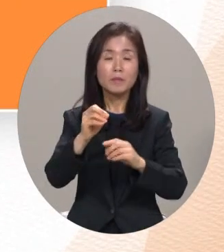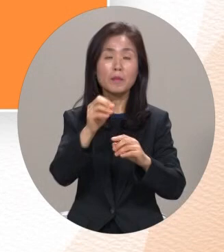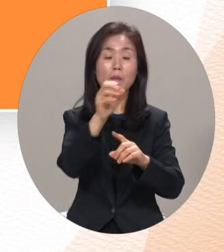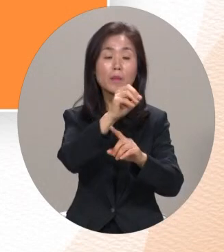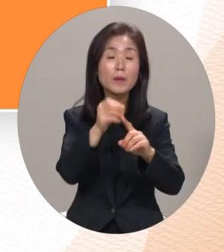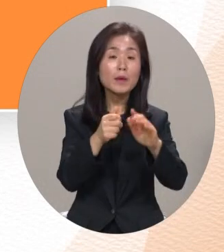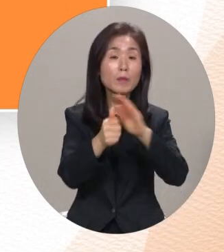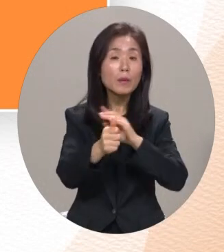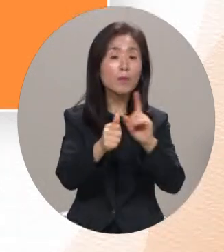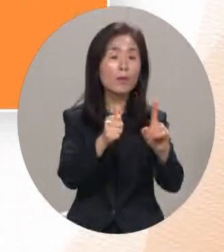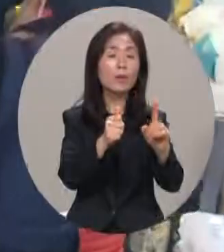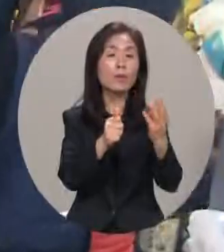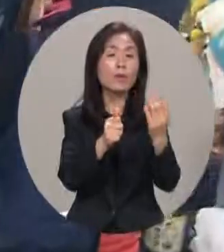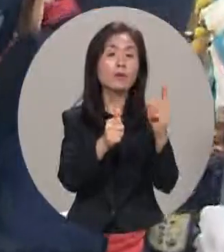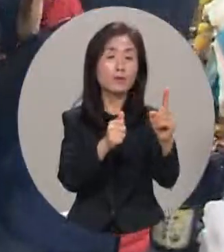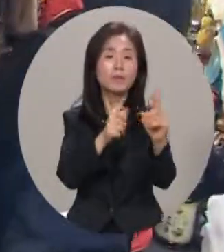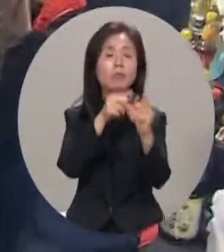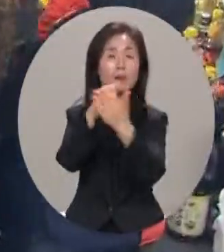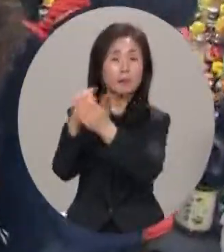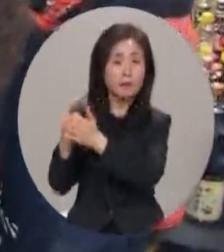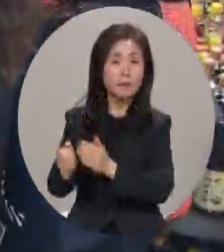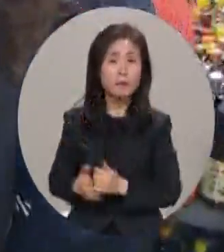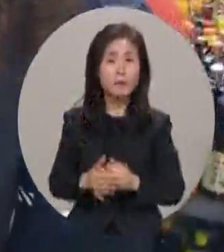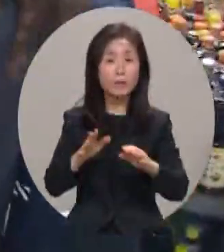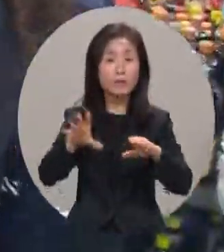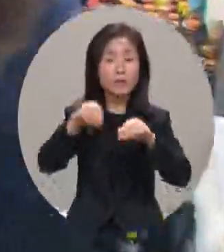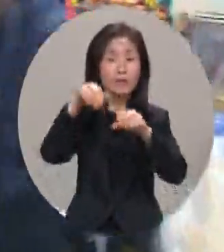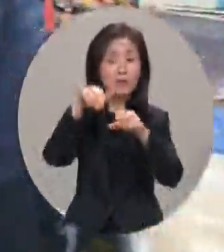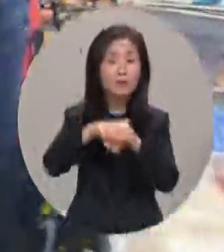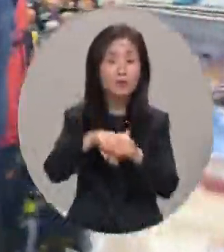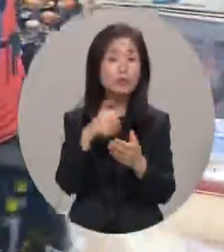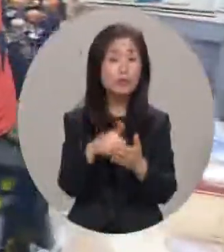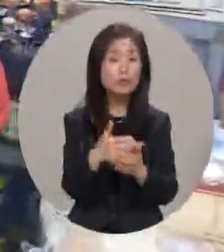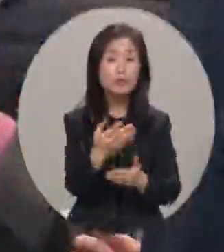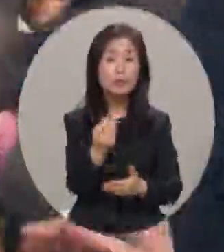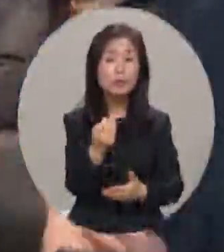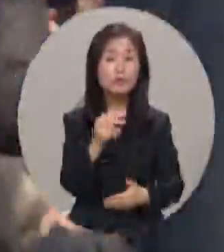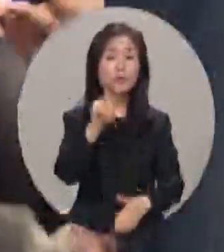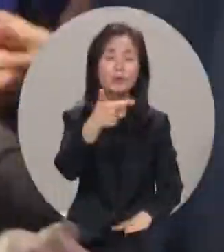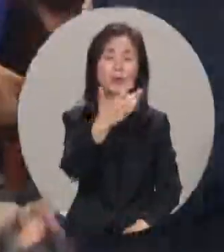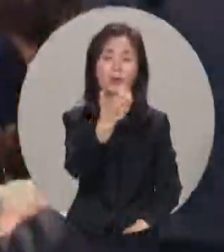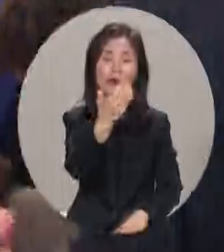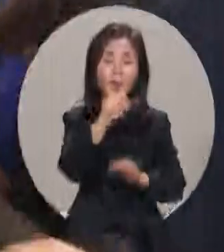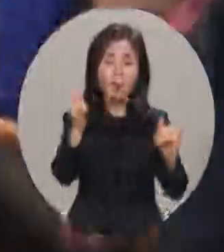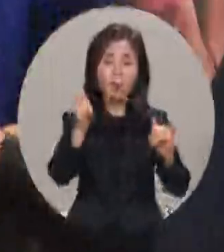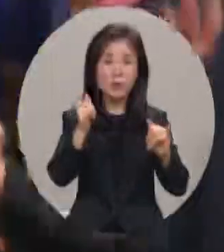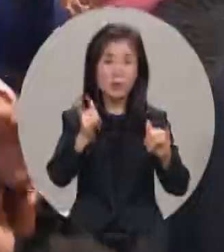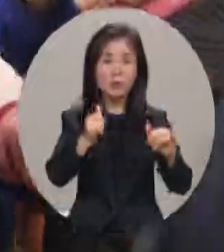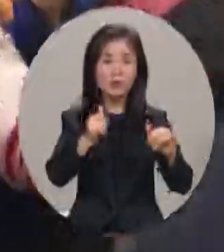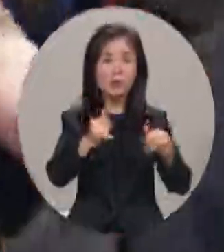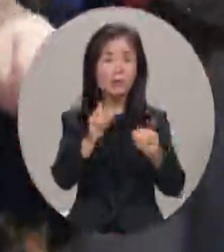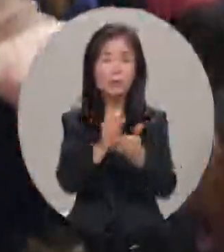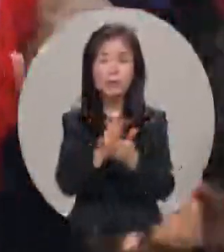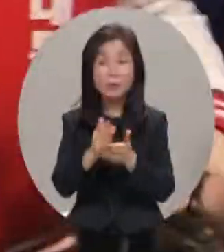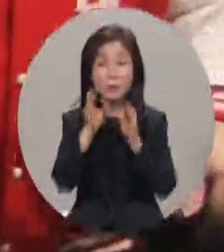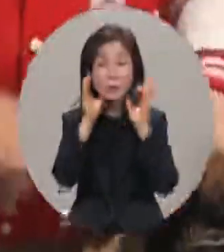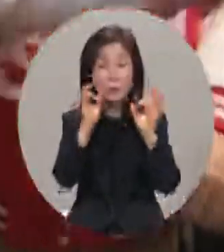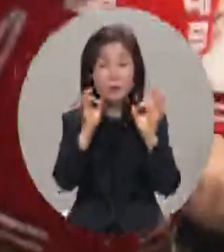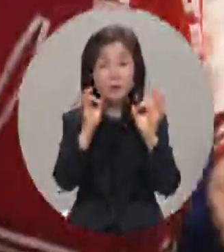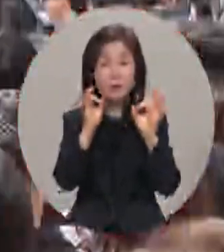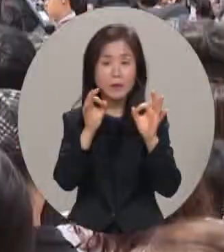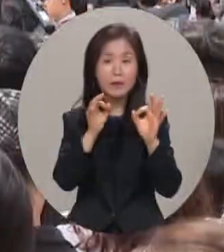1번에 배정했습니다 이번 총선에 나선은 69명의 지역구 후보자를 분야별 직무별로